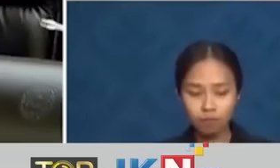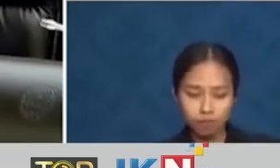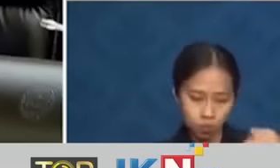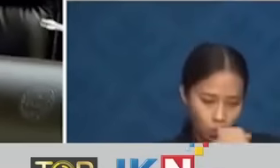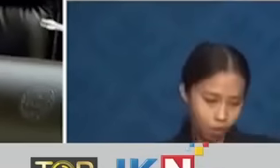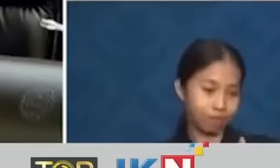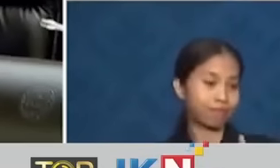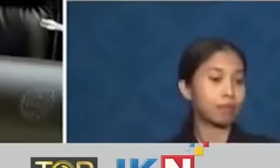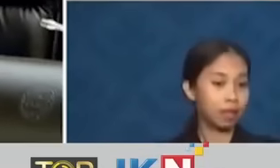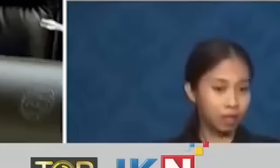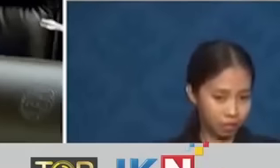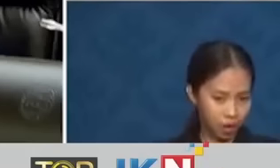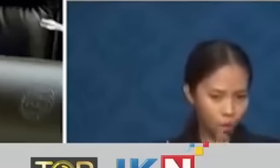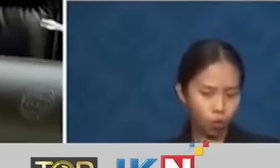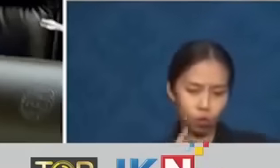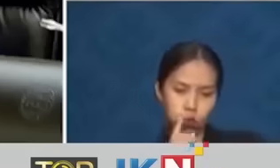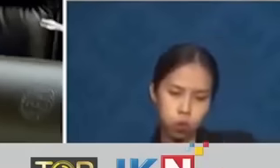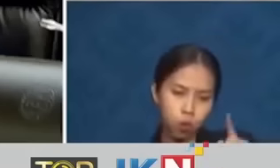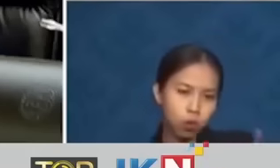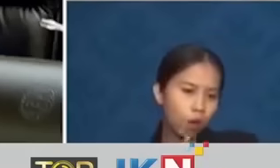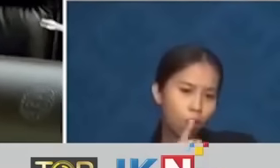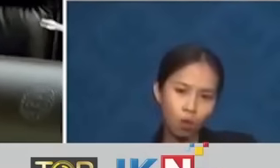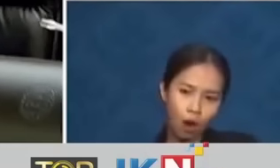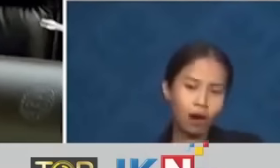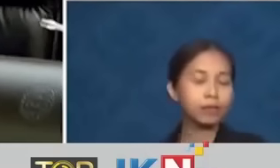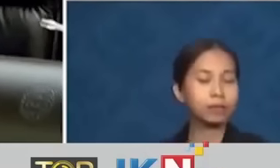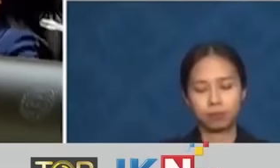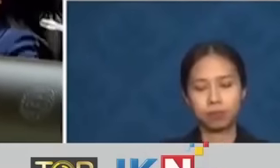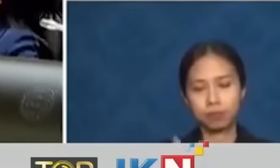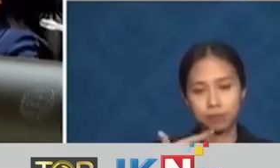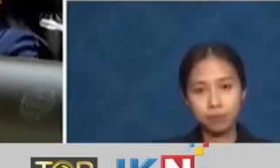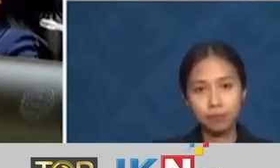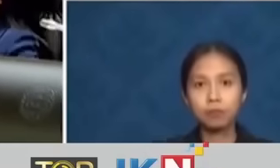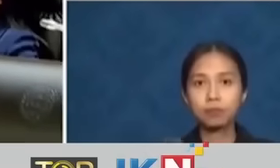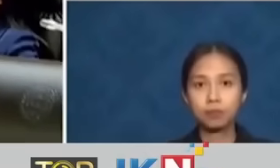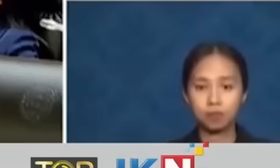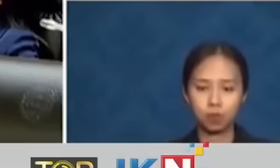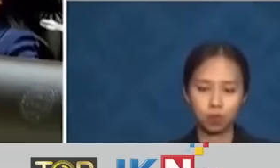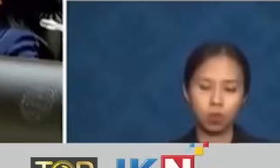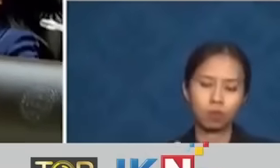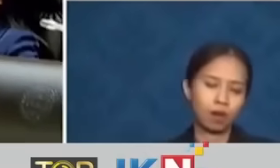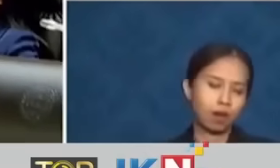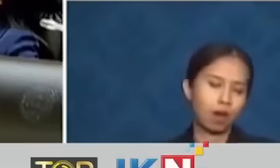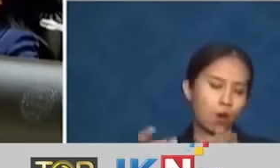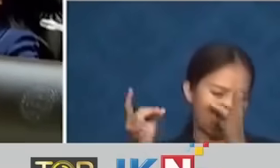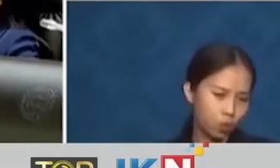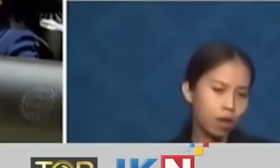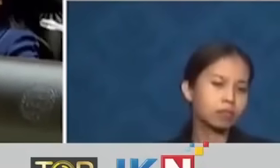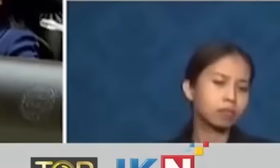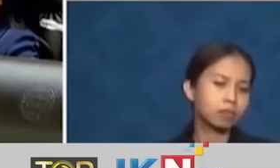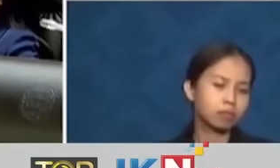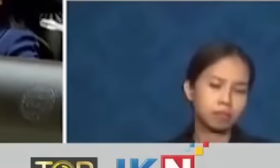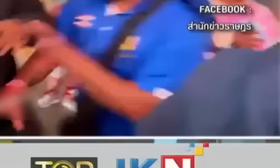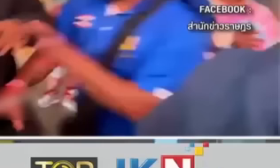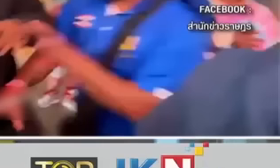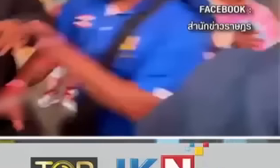มตีไปที่สปปส.พูดง่าย ๆของประชาชนที่ดีที่สุดการใช้ความรุนแรงในการทำร้ายผู้อื่น